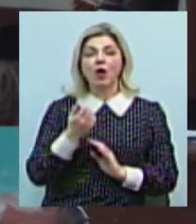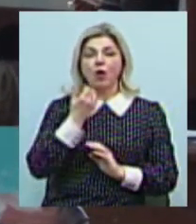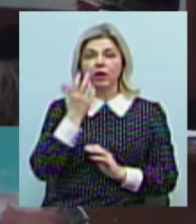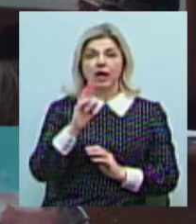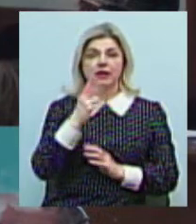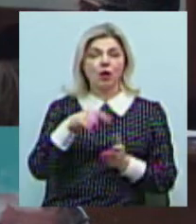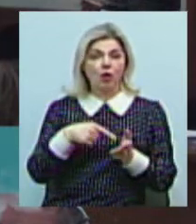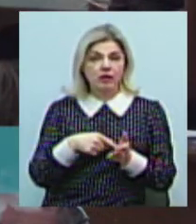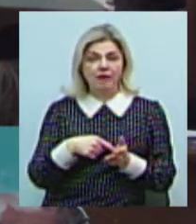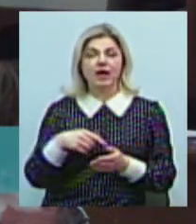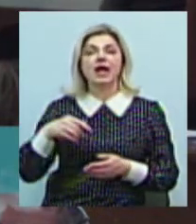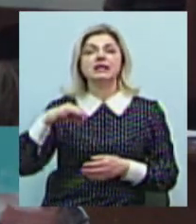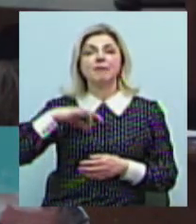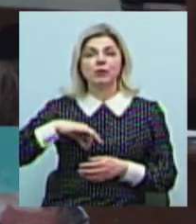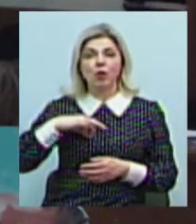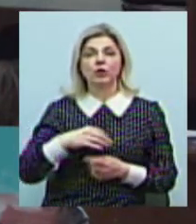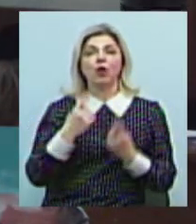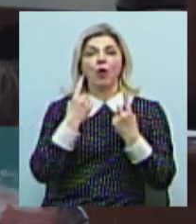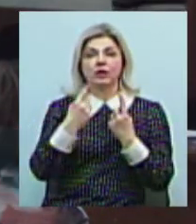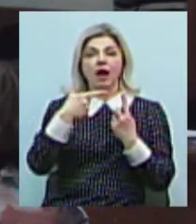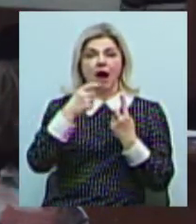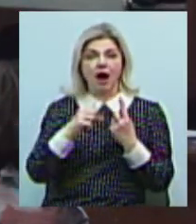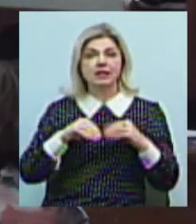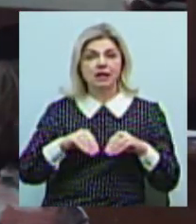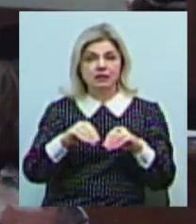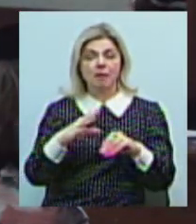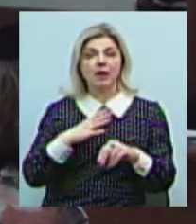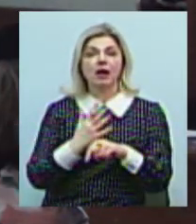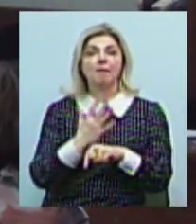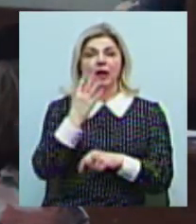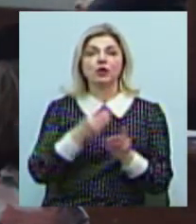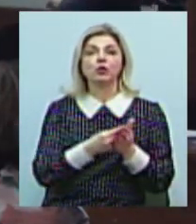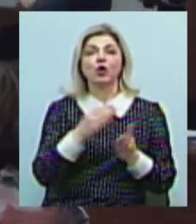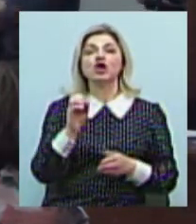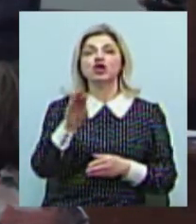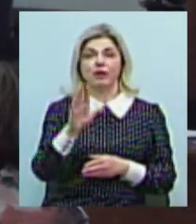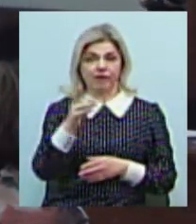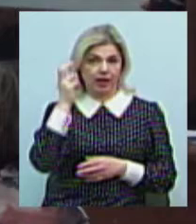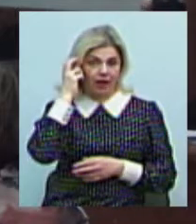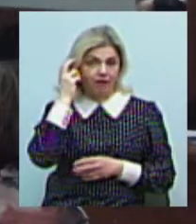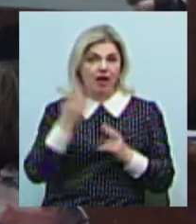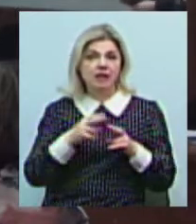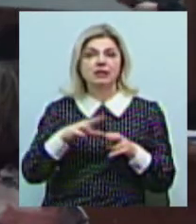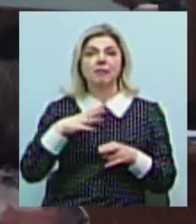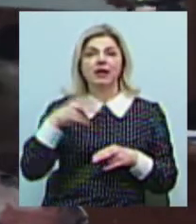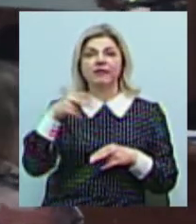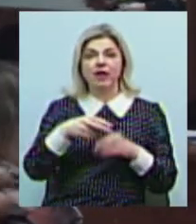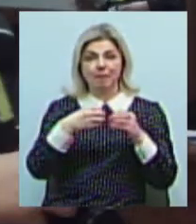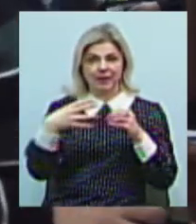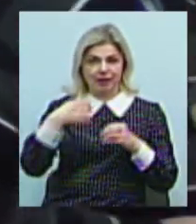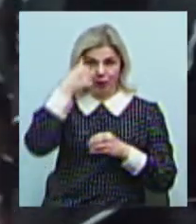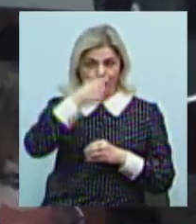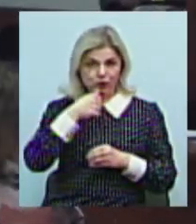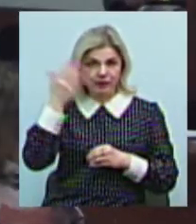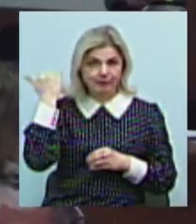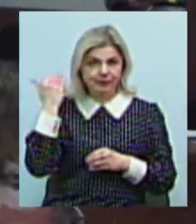У Миколаєві експлуатація одного гектару насаджень була в 5 разів дорожчою, ніж у Києві. Це було у 2015 році.